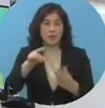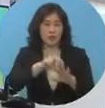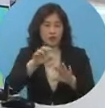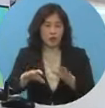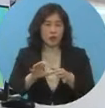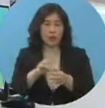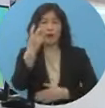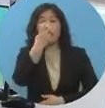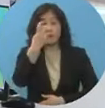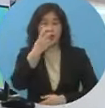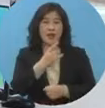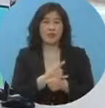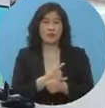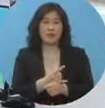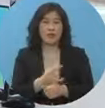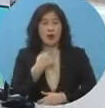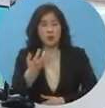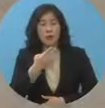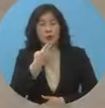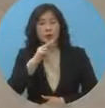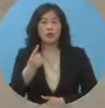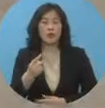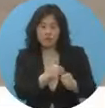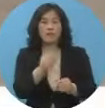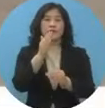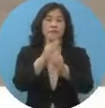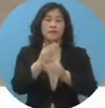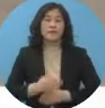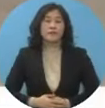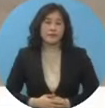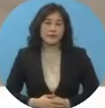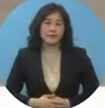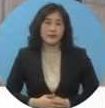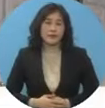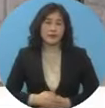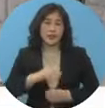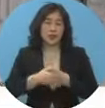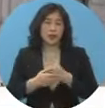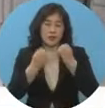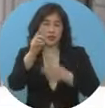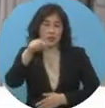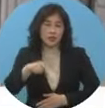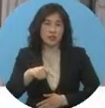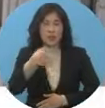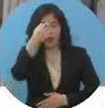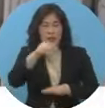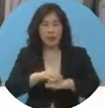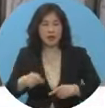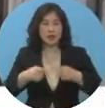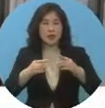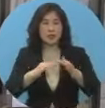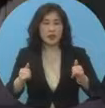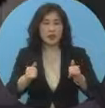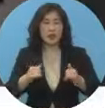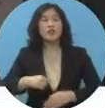검사하고 증상이 없더라도 2주동안 감시 할 계획입니다 대구 신천지 교회 예배 참석자들이 보건당국의 자진